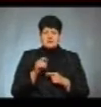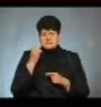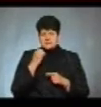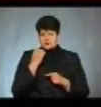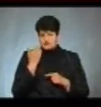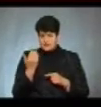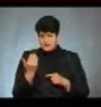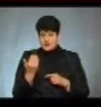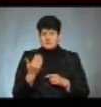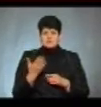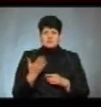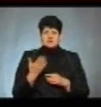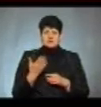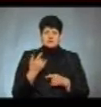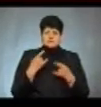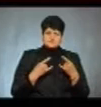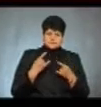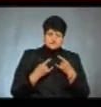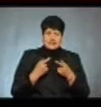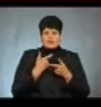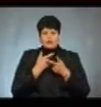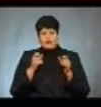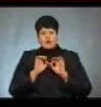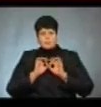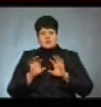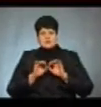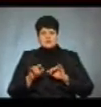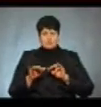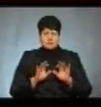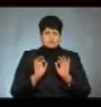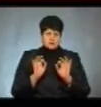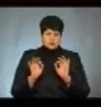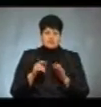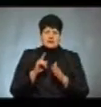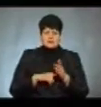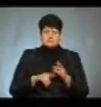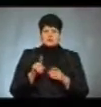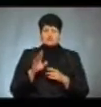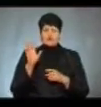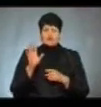завдячуючи вам і засобам масової інформації, що інформаційна кампанія йде нормально, і надіємося, що всі